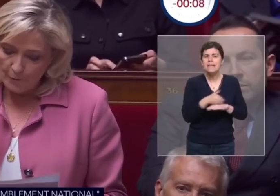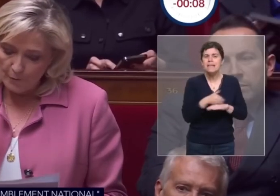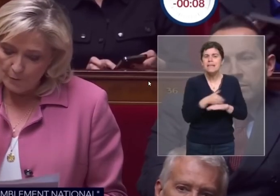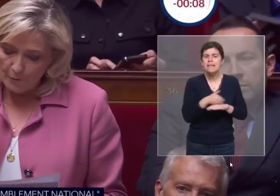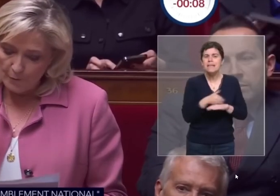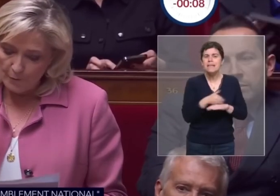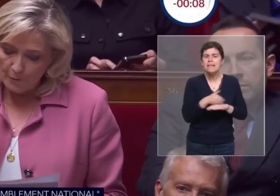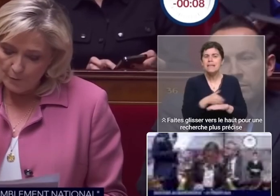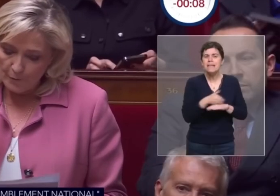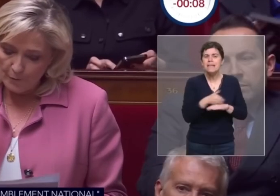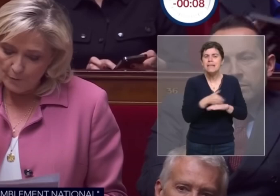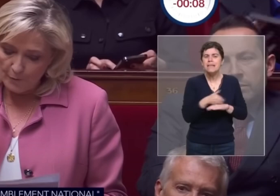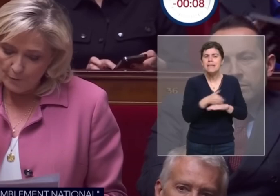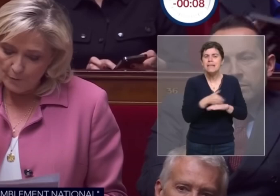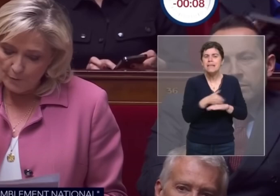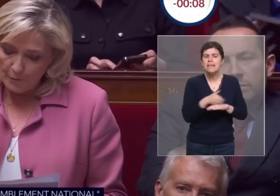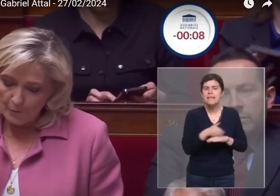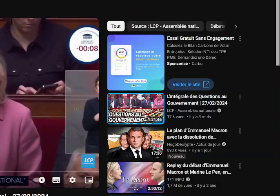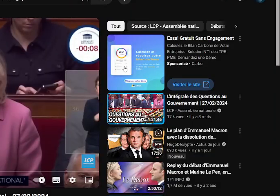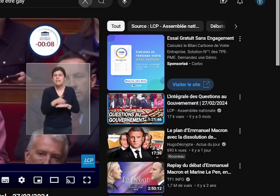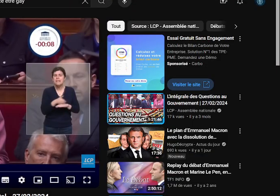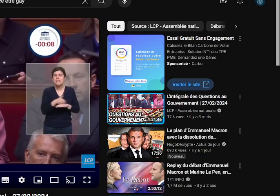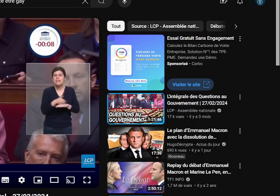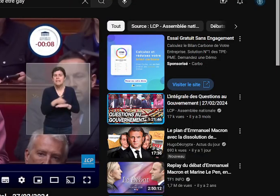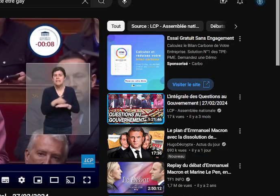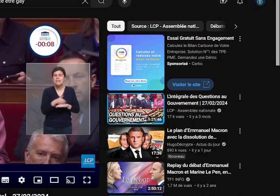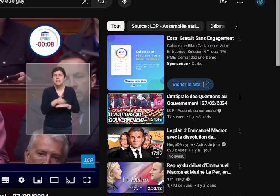Alors, Marine Le Pen se fourvoie. Elle se trompe.